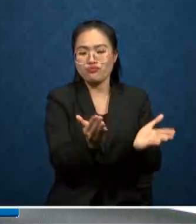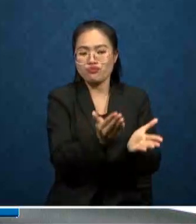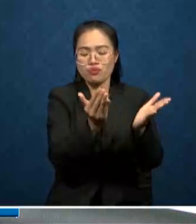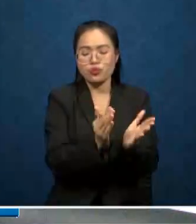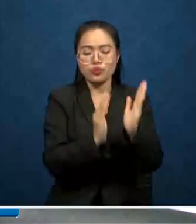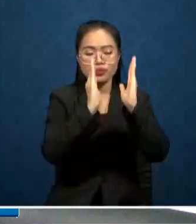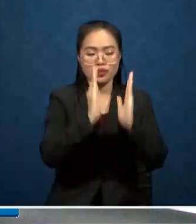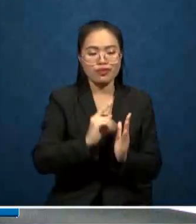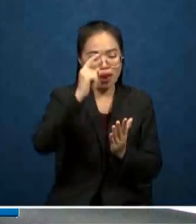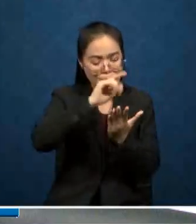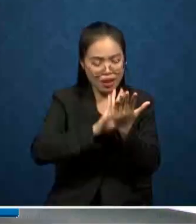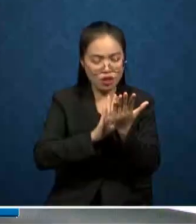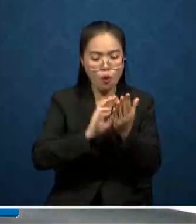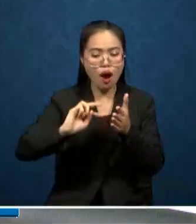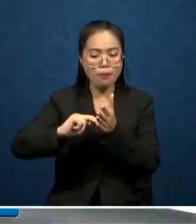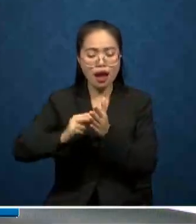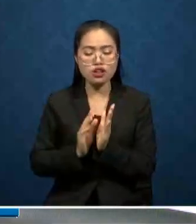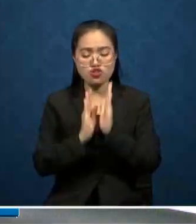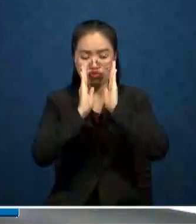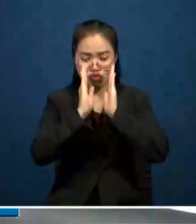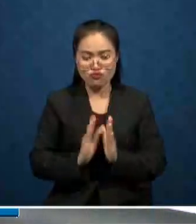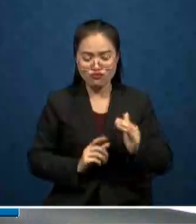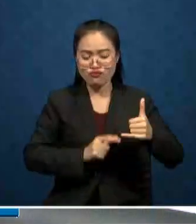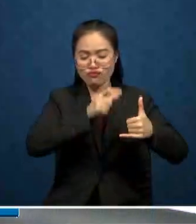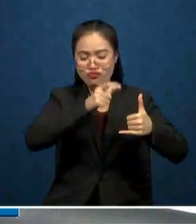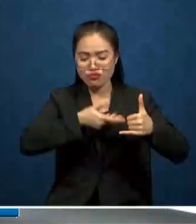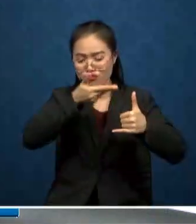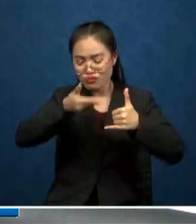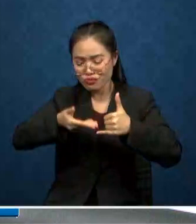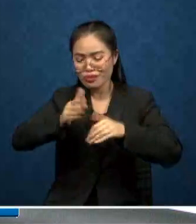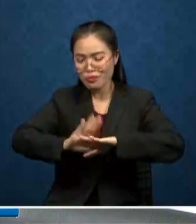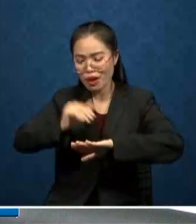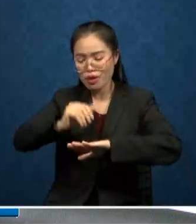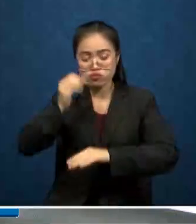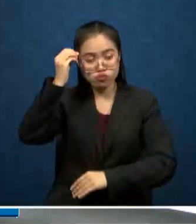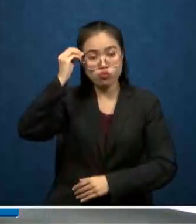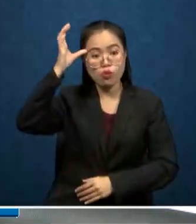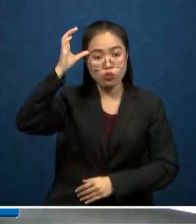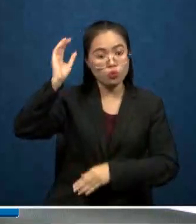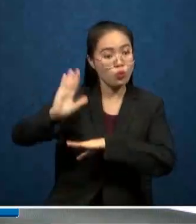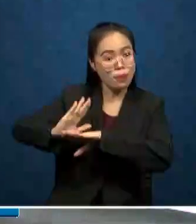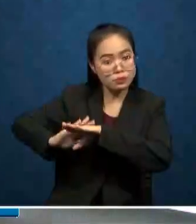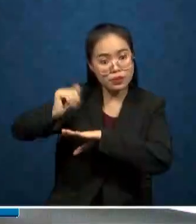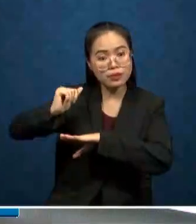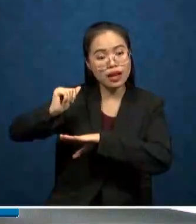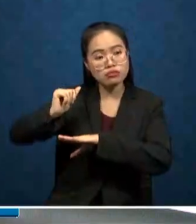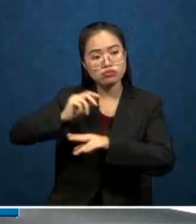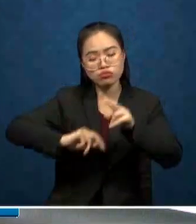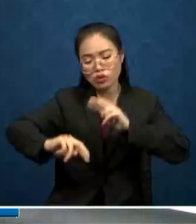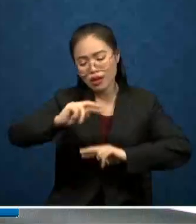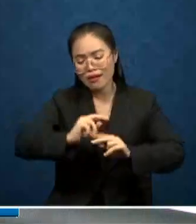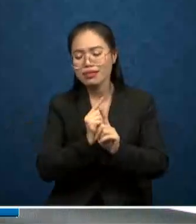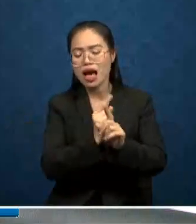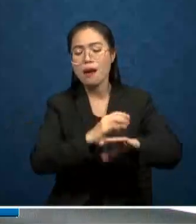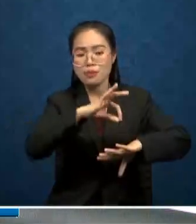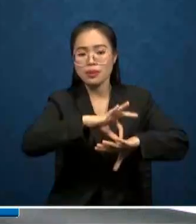มนุษย์ที่มีศักยภาพของแต่ละองค์กรเนี่ยนอกจากจะมีความรู้มีความสามารถตรงตามตำแหน่งหน้า